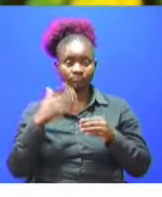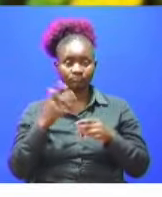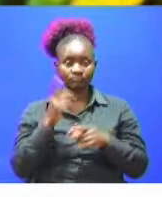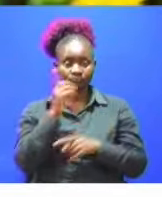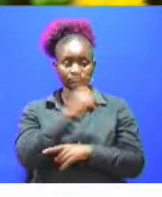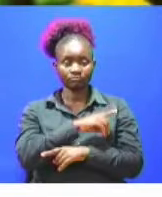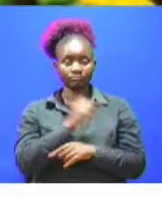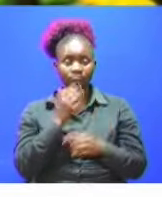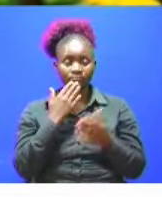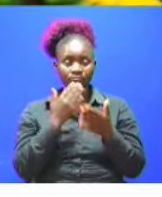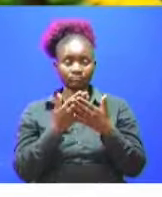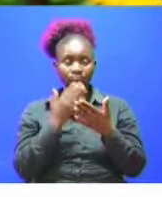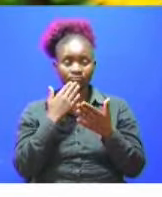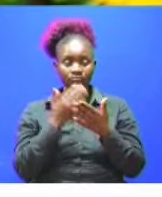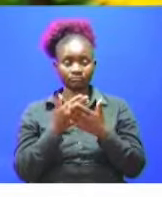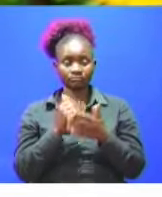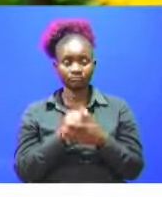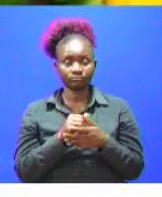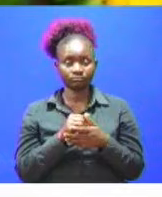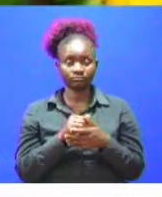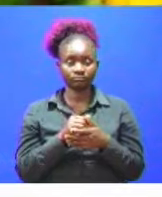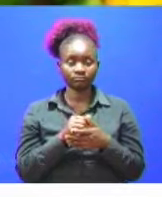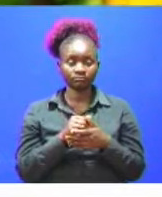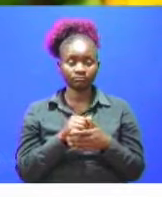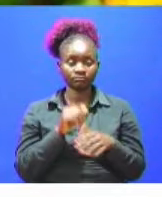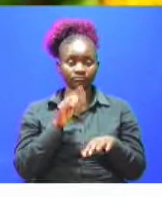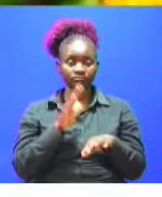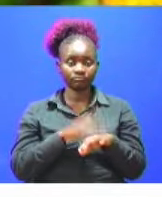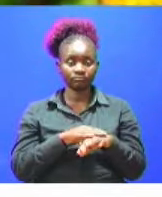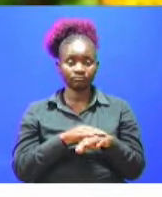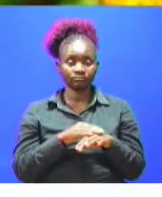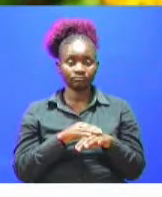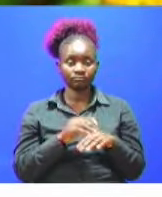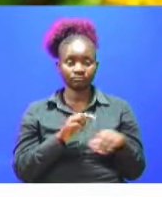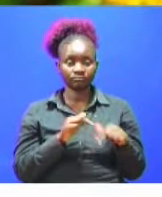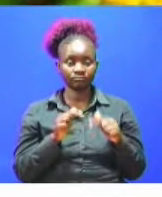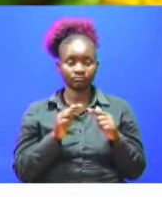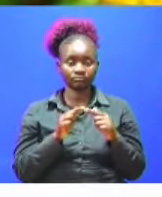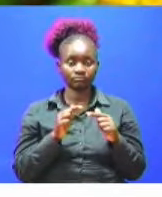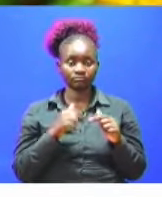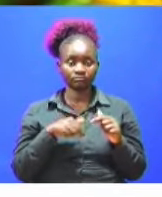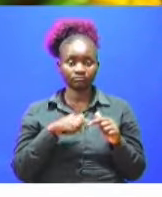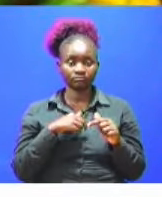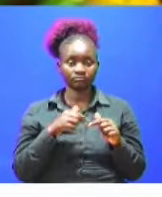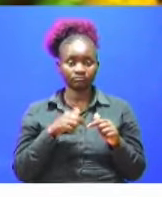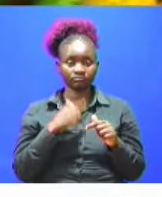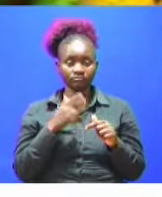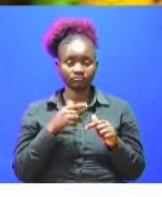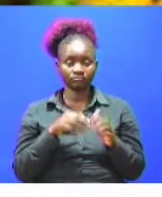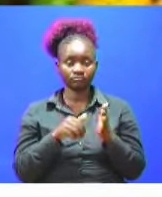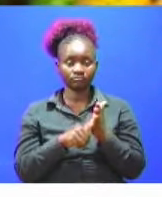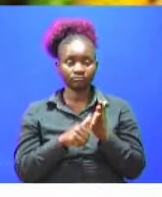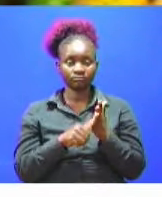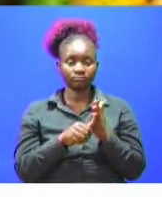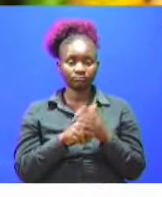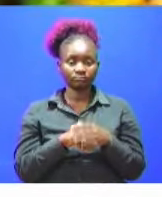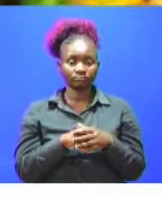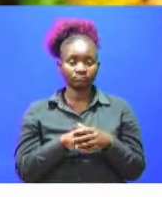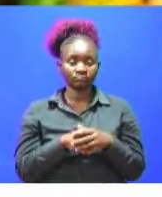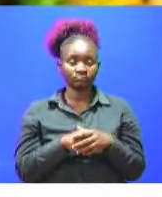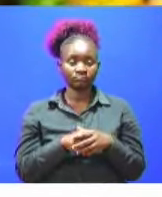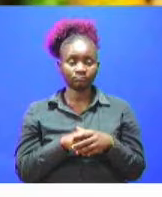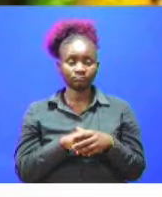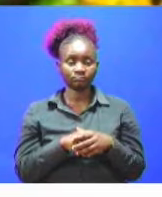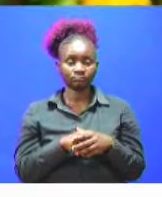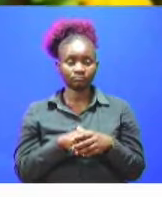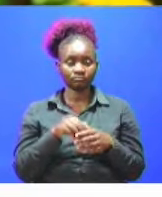rero neri mbuya muno asama ya mwankoreire Mwakonyira abana bane babatumu chandu bukumi. Tena